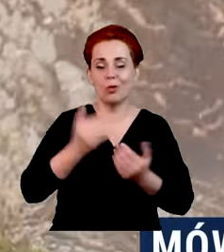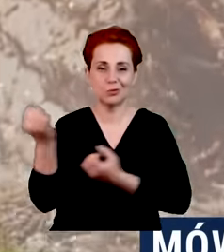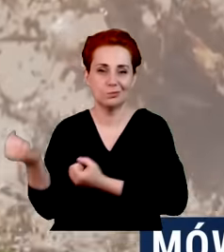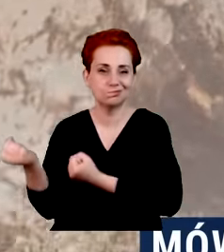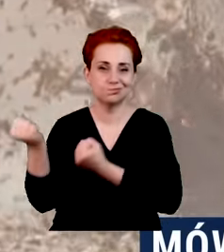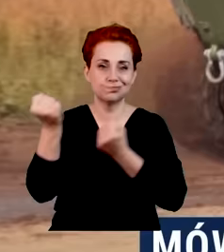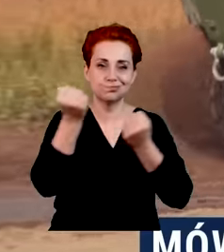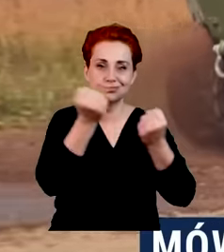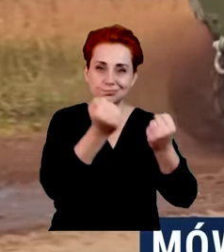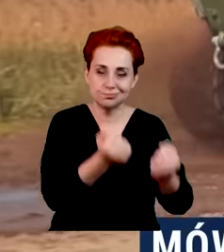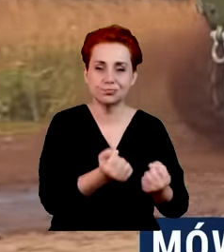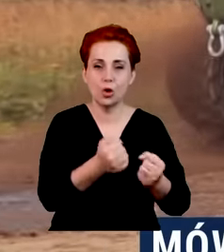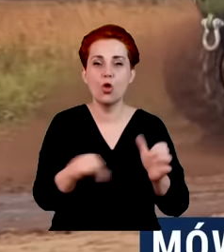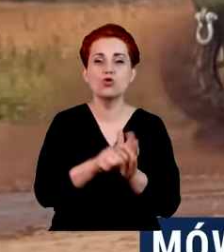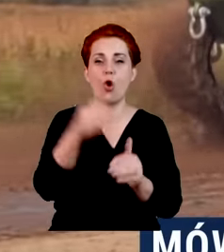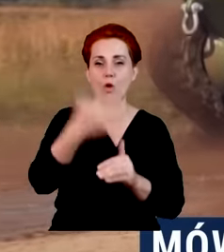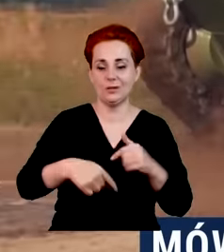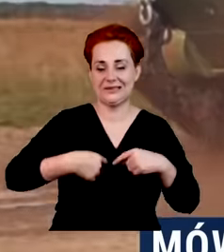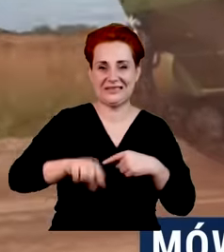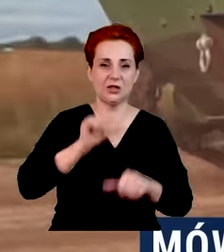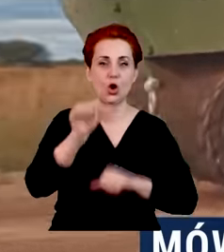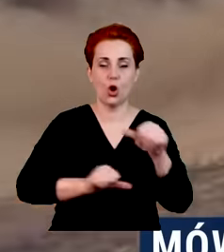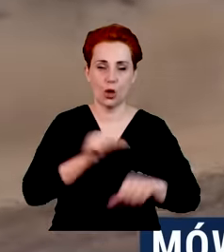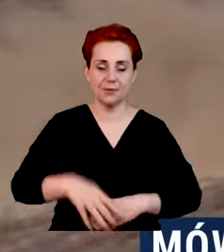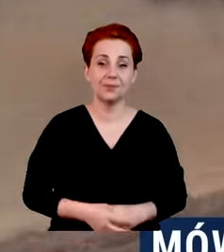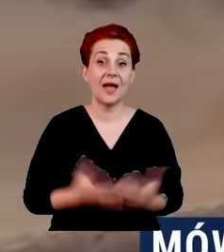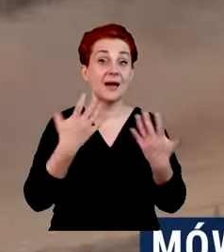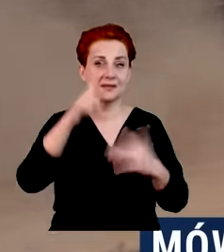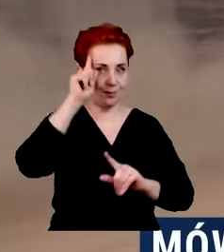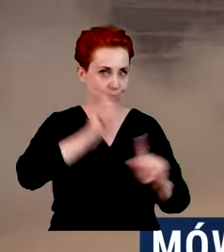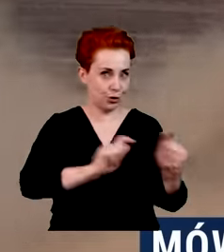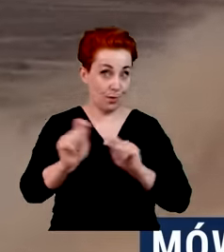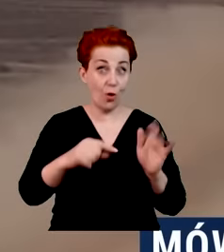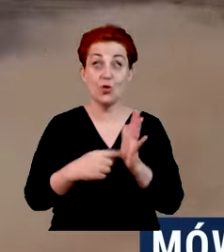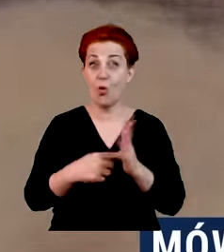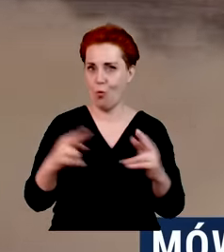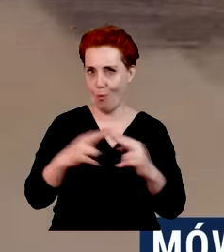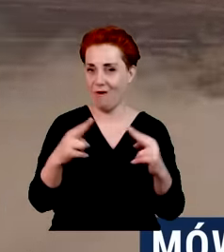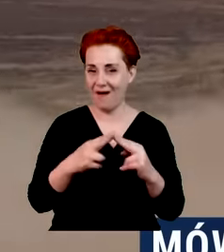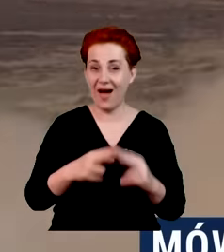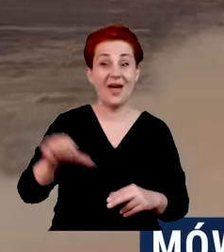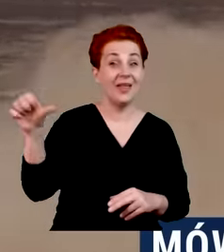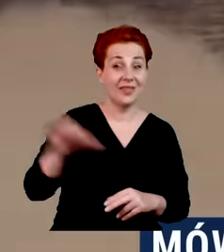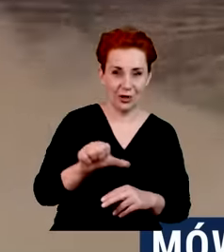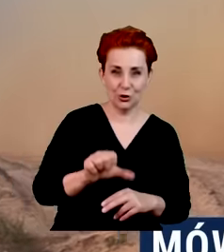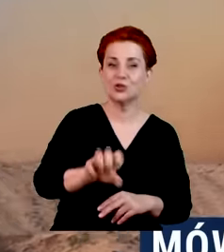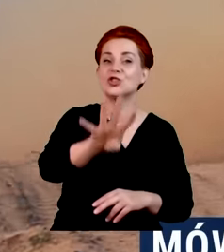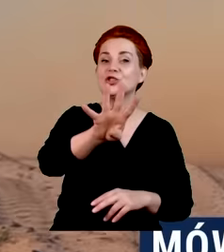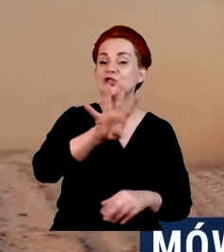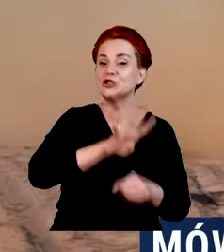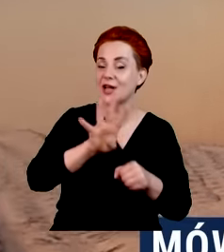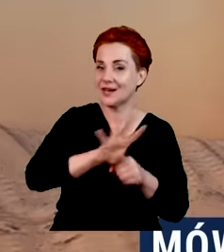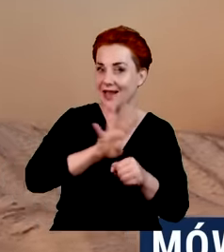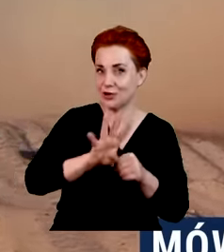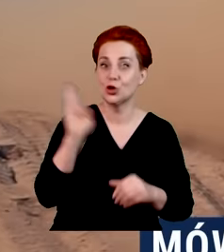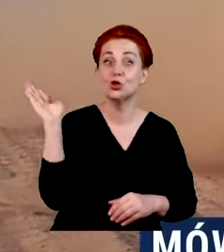zjechać do końca tego roku Ja chcę przypomnieć że to jest umowa drzy państwo na 104 sztuk Borsuka